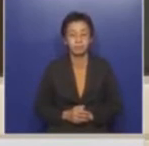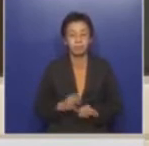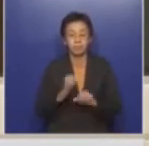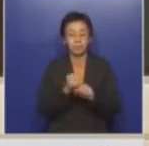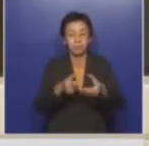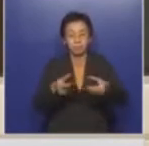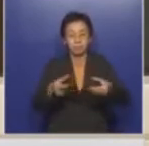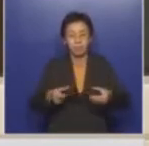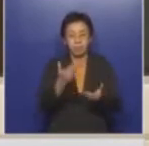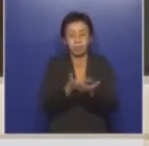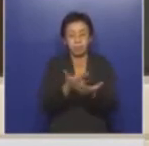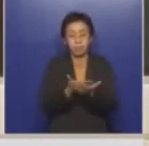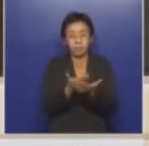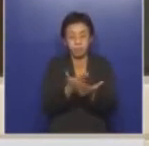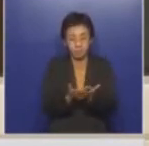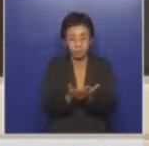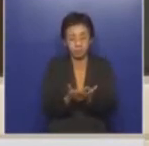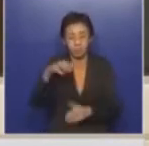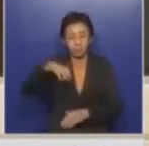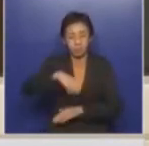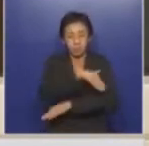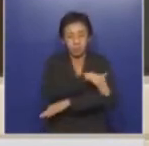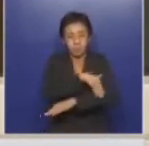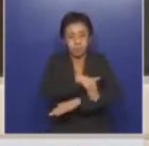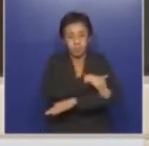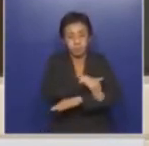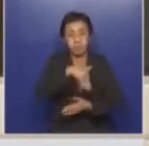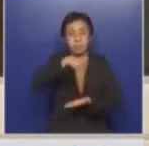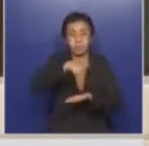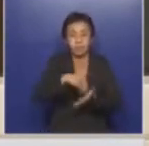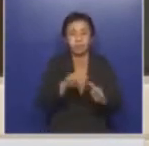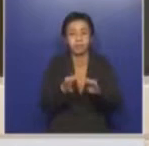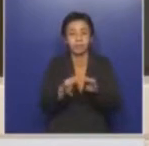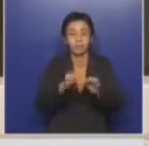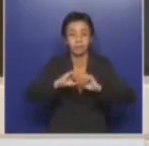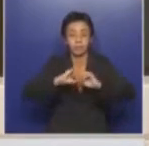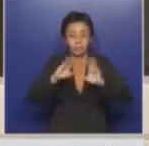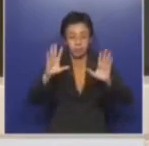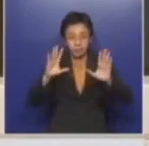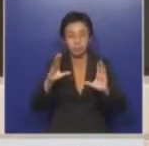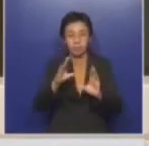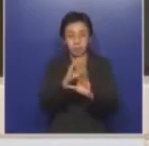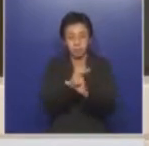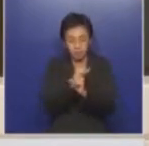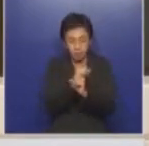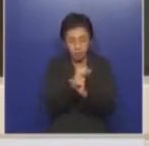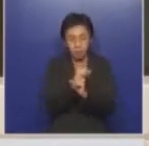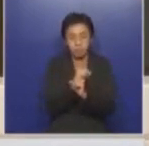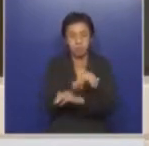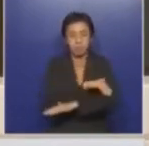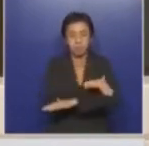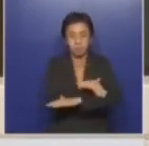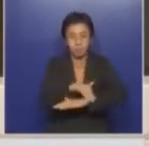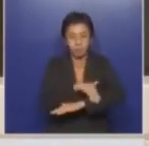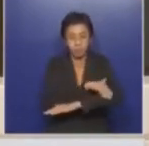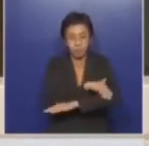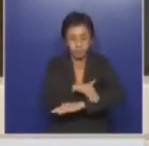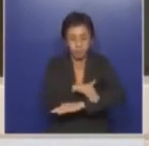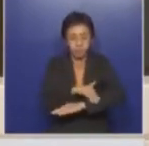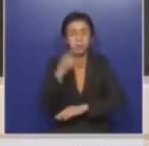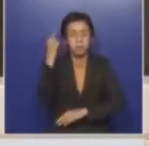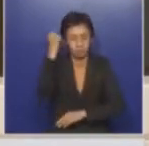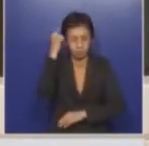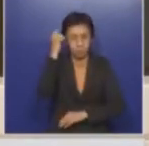แผ่นดินนี้เนี่ยเมื่อสักครู่นี้ทางกรมบัญชีกลางได้อธิบายชัดเจนว่าเป็นรายงานทางด้านบัญชีซึ่งเข้าใจได้นะ